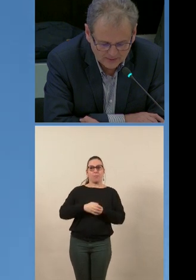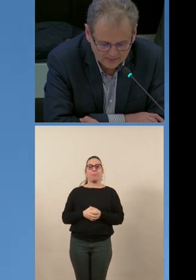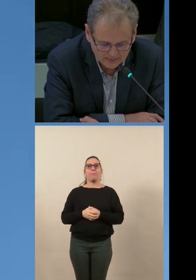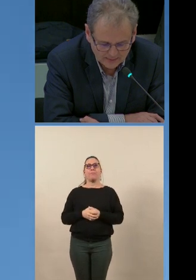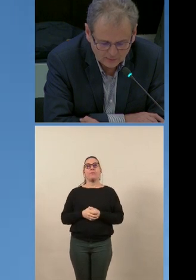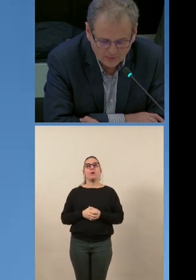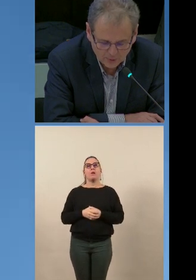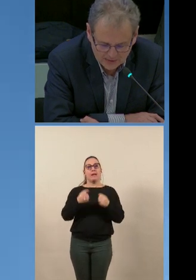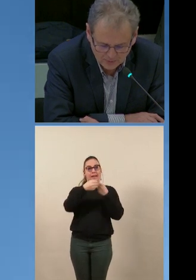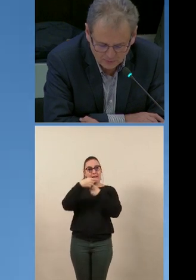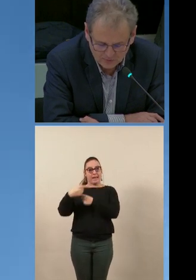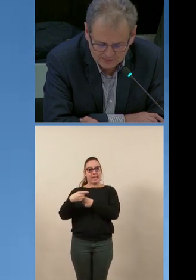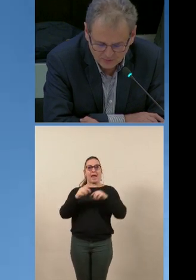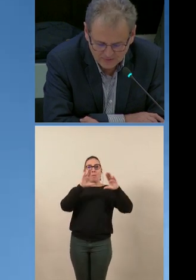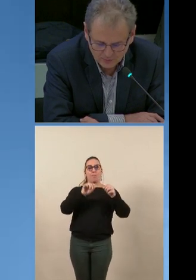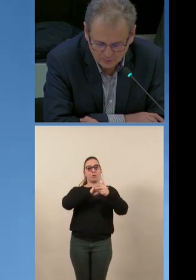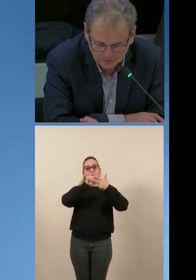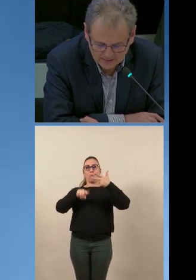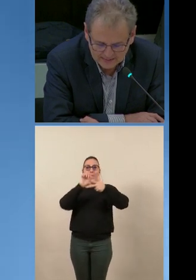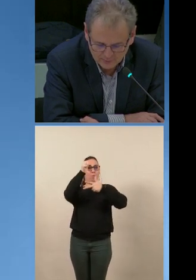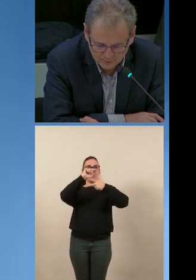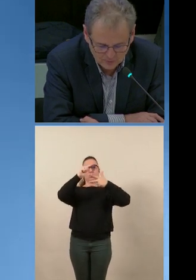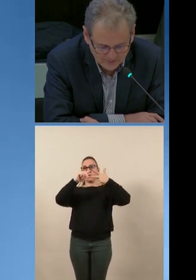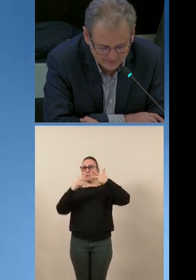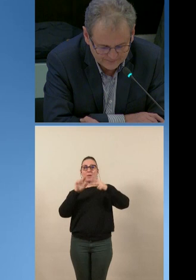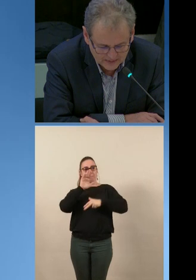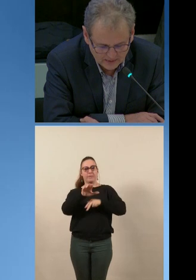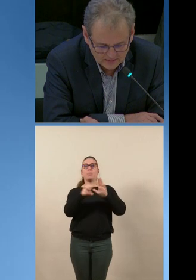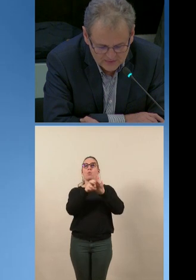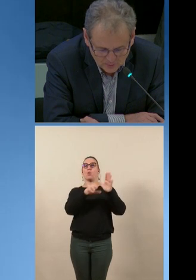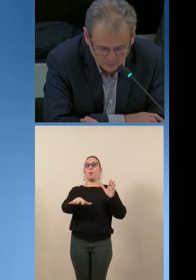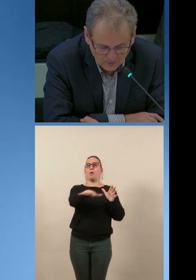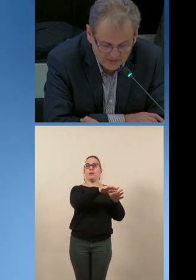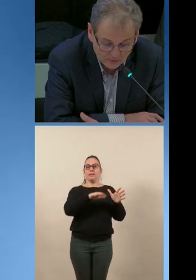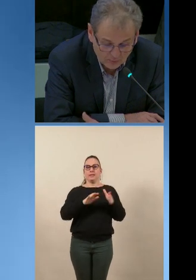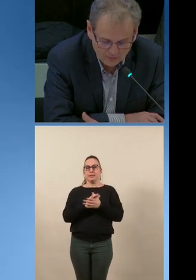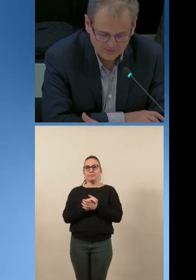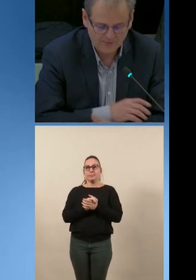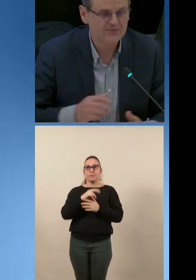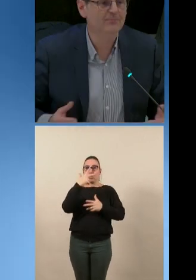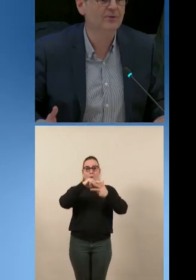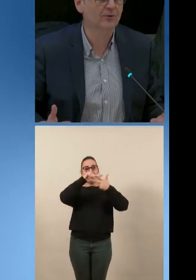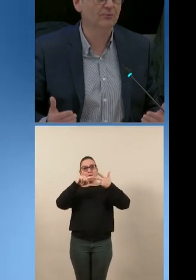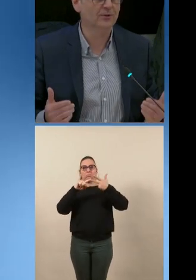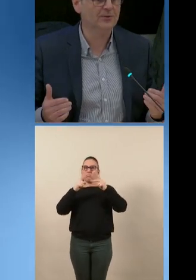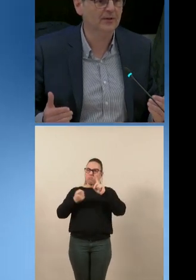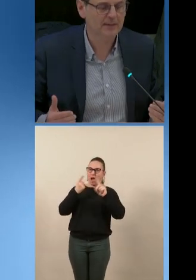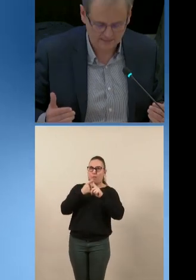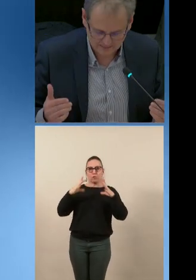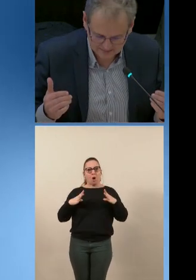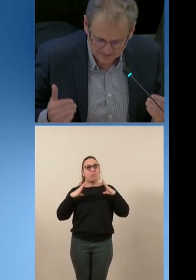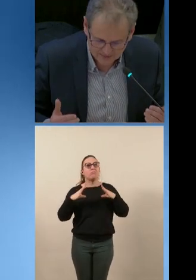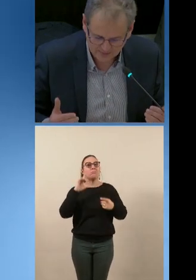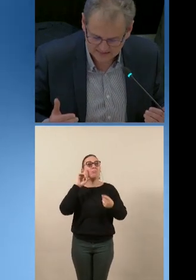concerne les trois premiers postes de dépenses des Grenoblois et des grenobloises qui sont aussi les trois leviers principaux d'action pour réduire